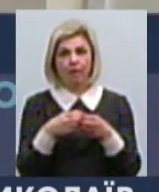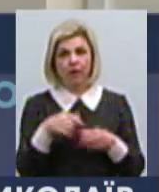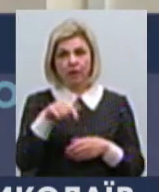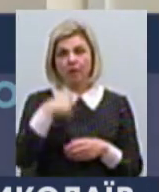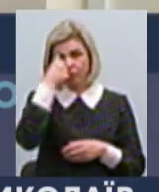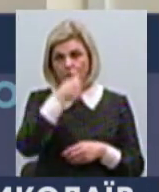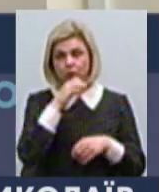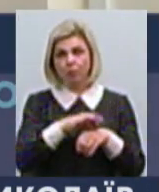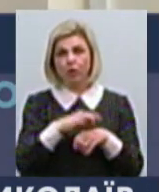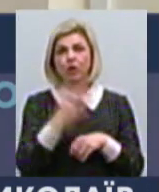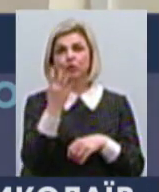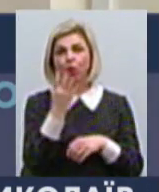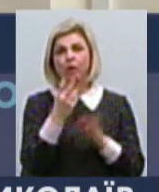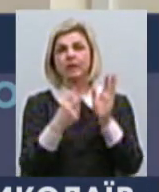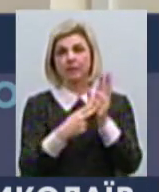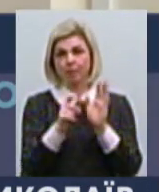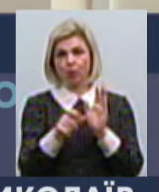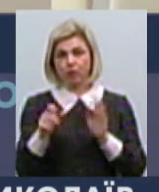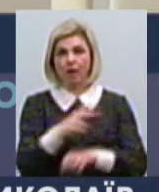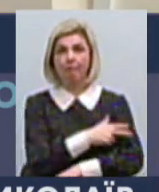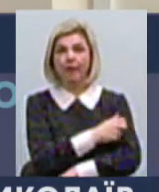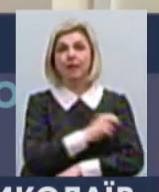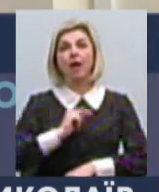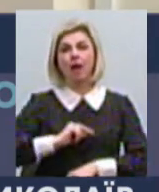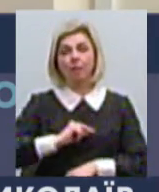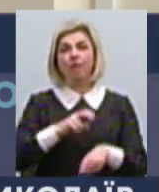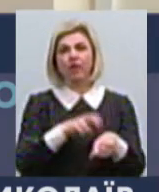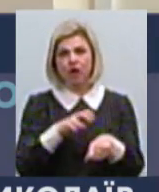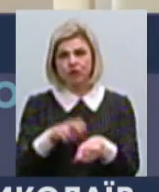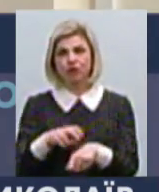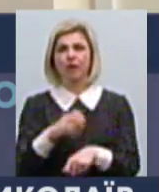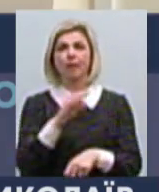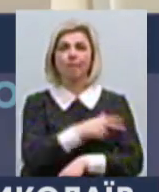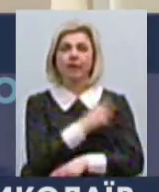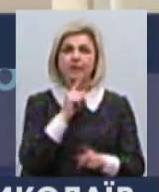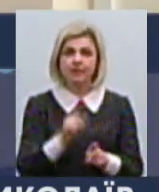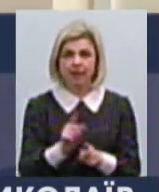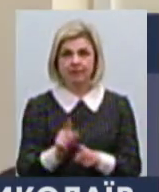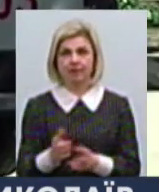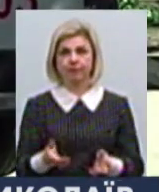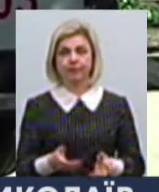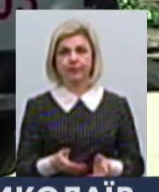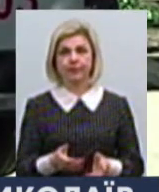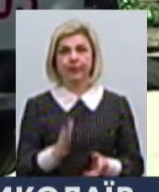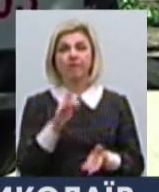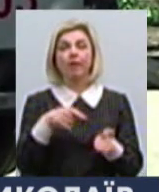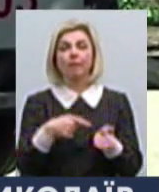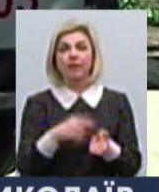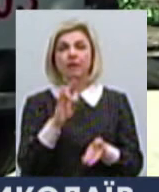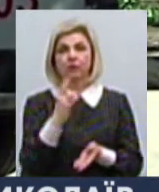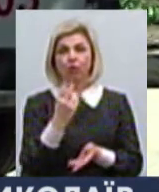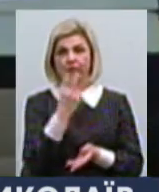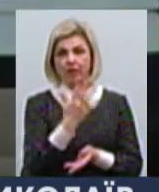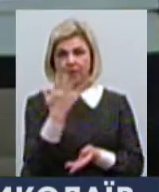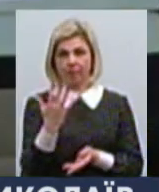осіб. Медичних працівників. Тобто лікарі, медичні сестри. У місті Миколаєві